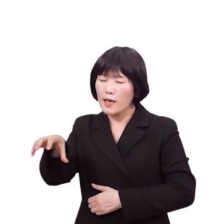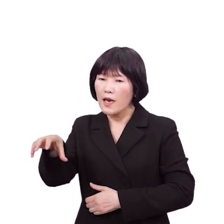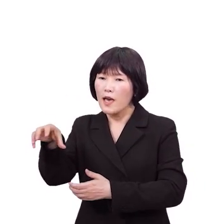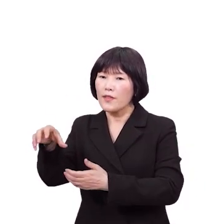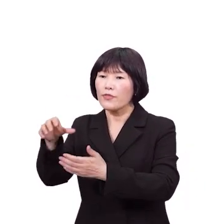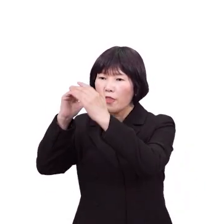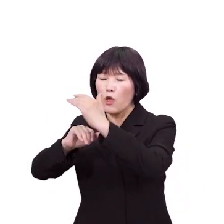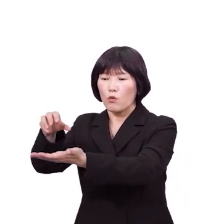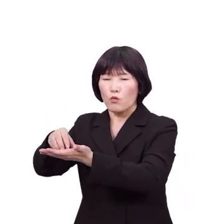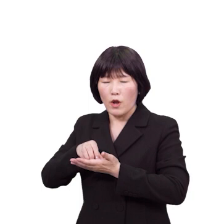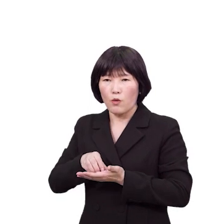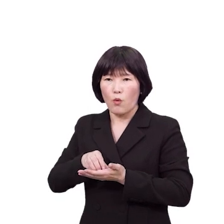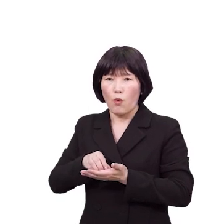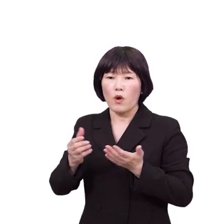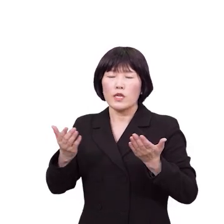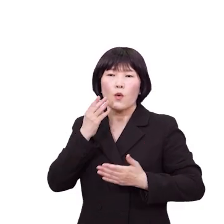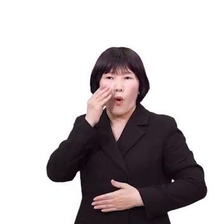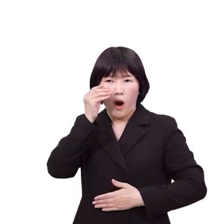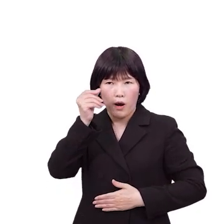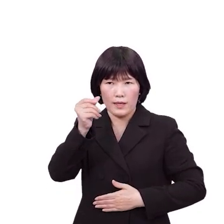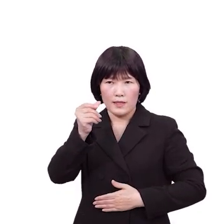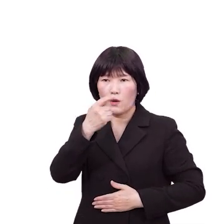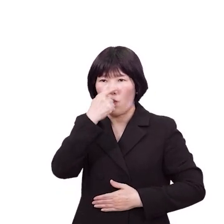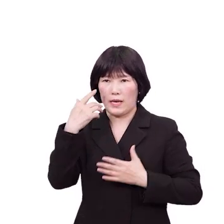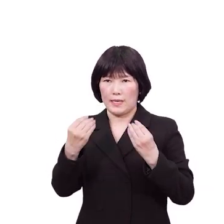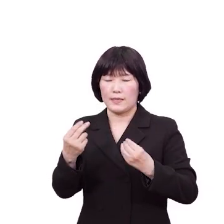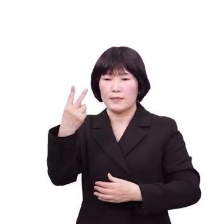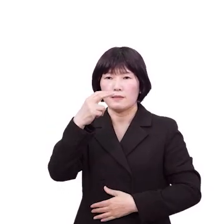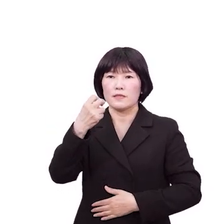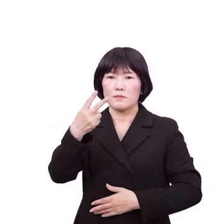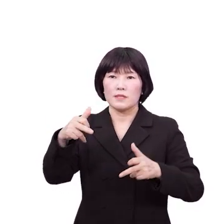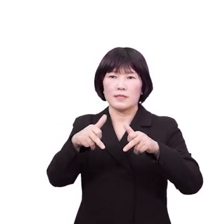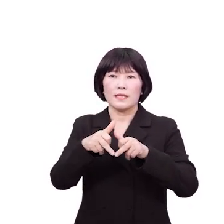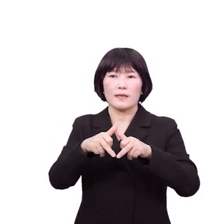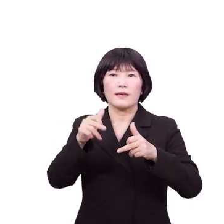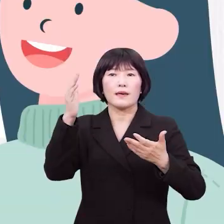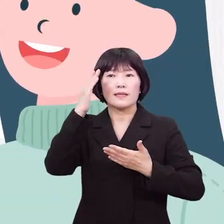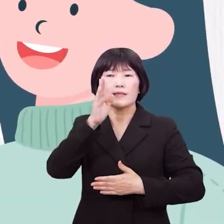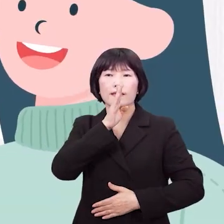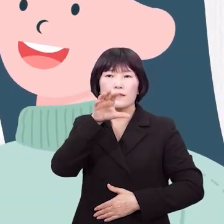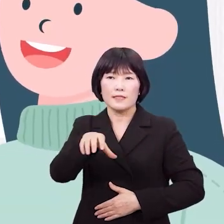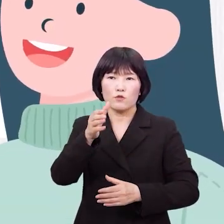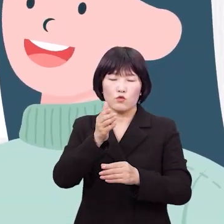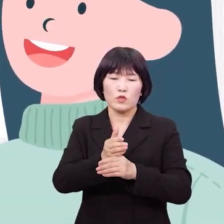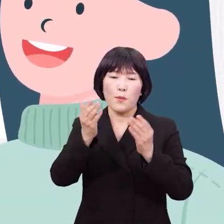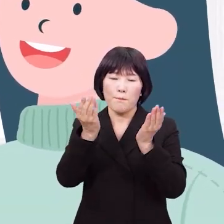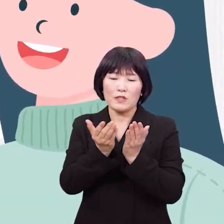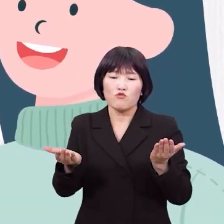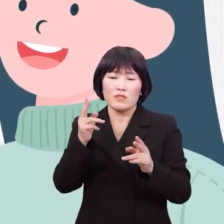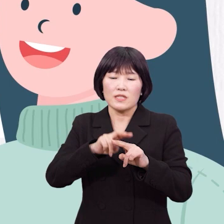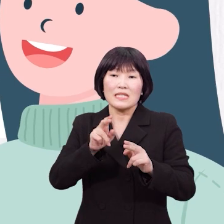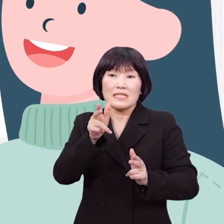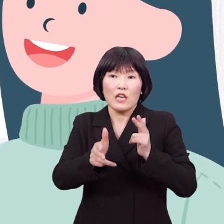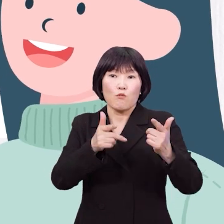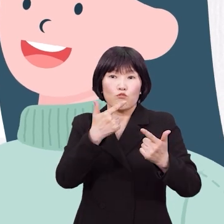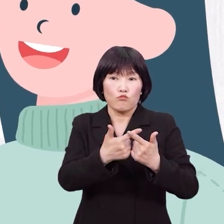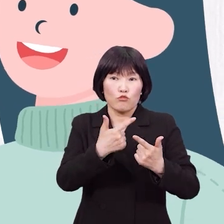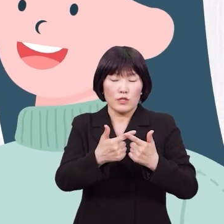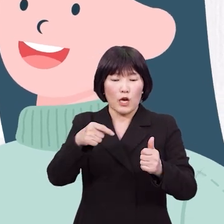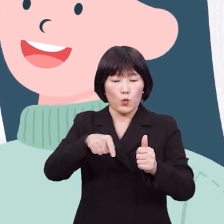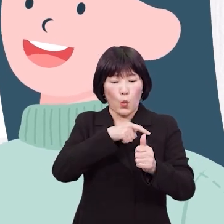의견을 수렴하여 훈련이 원활하게 진행될 수 있도록 협의하였습니다. 그 결과 훈련에